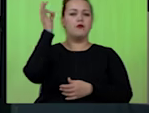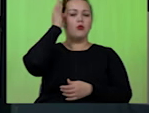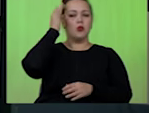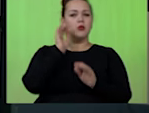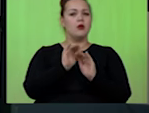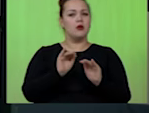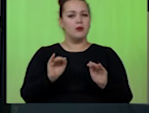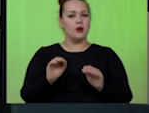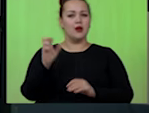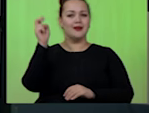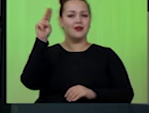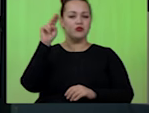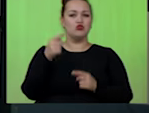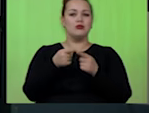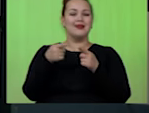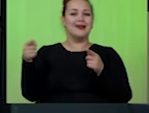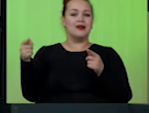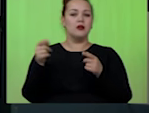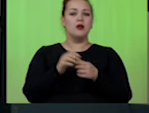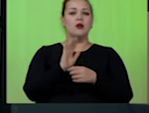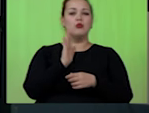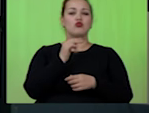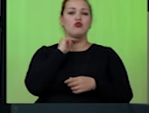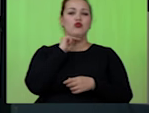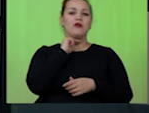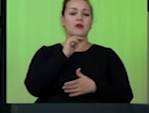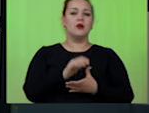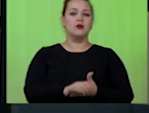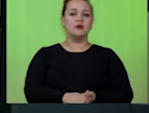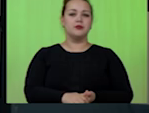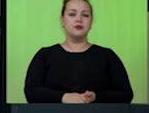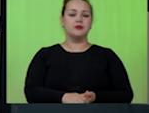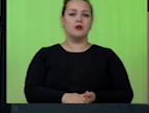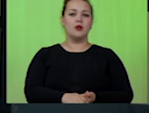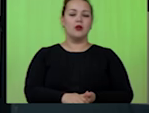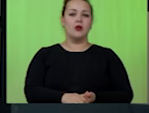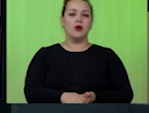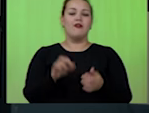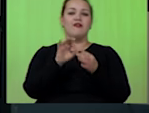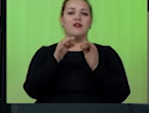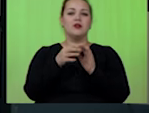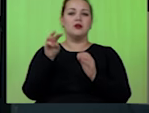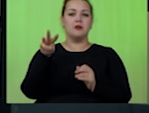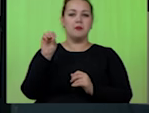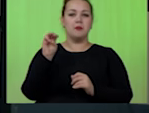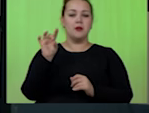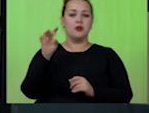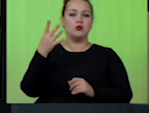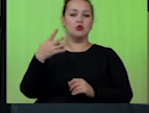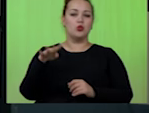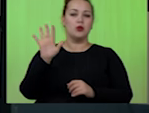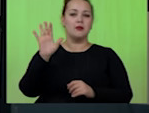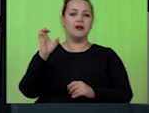Вспомните, ребята, единицы длины и будьте внимательней. Выразите в метрах